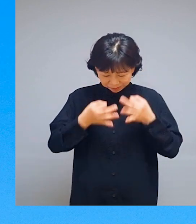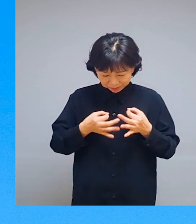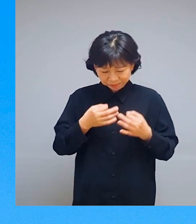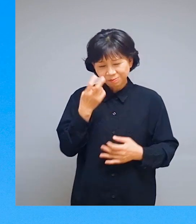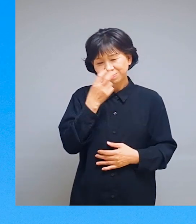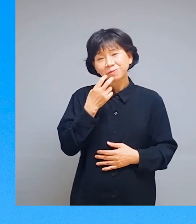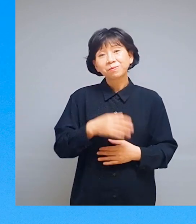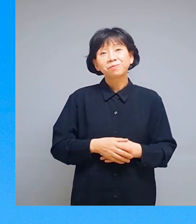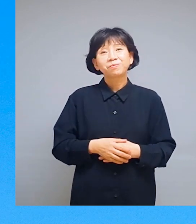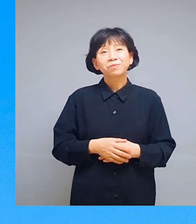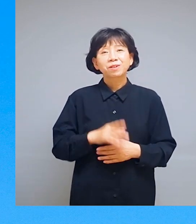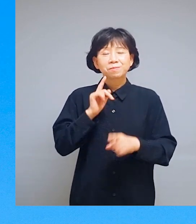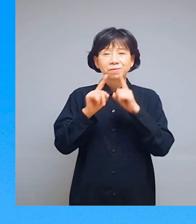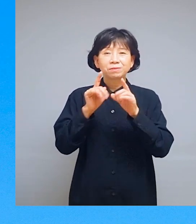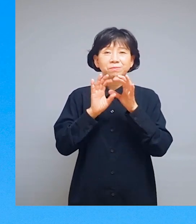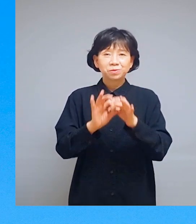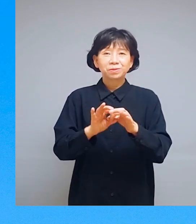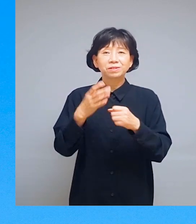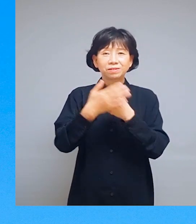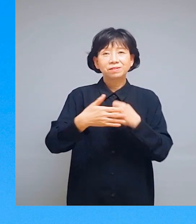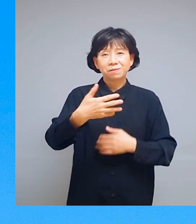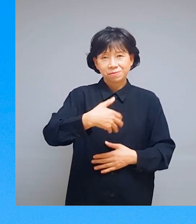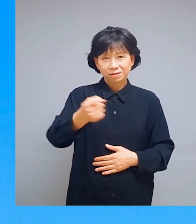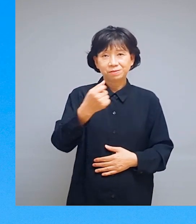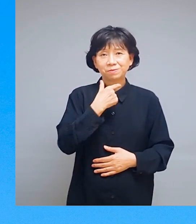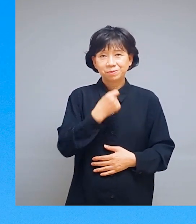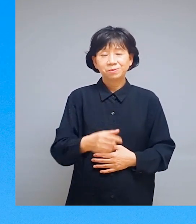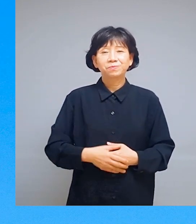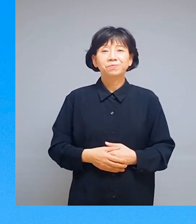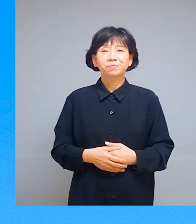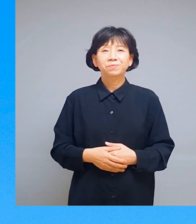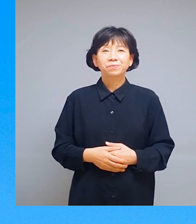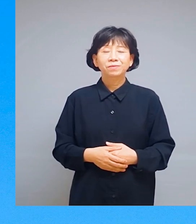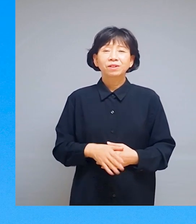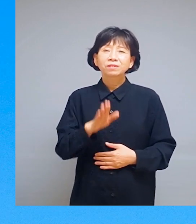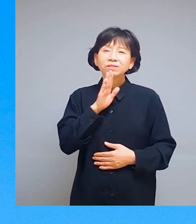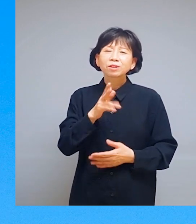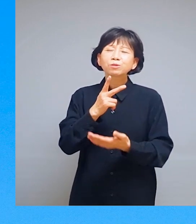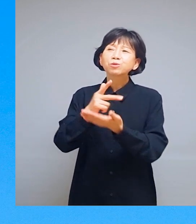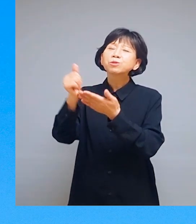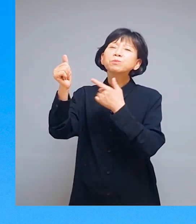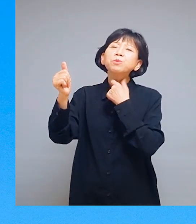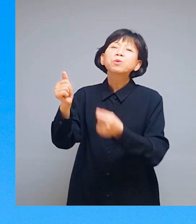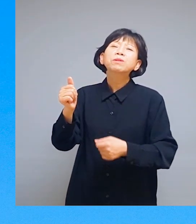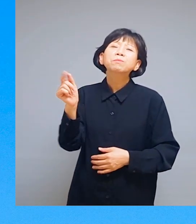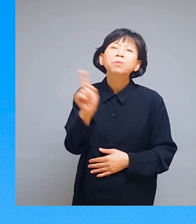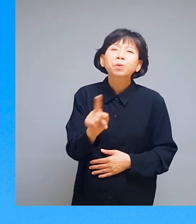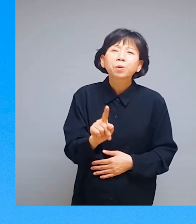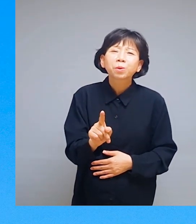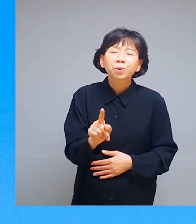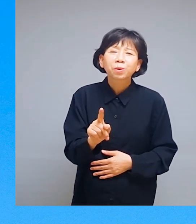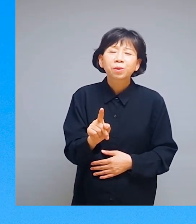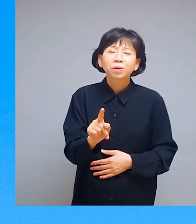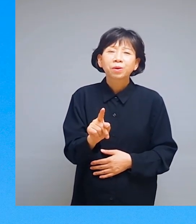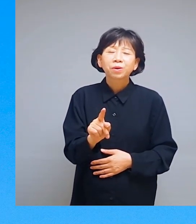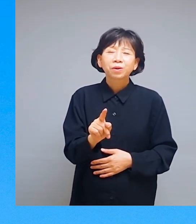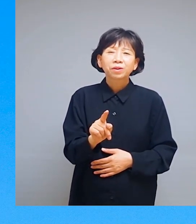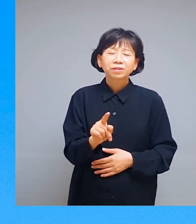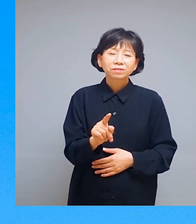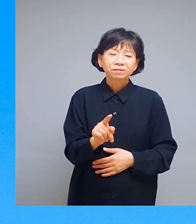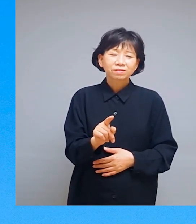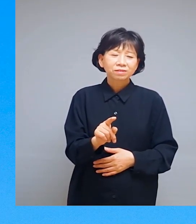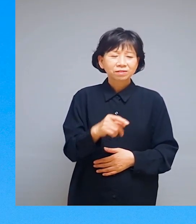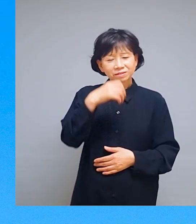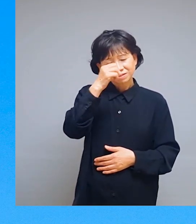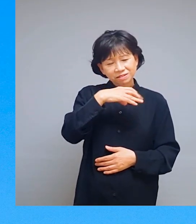말씀을 통해서 저와 여러분이 은혜 받으실 수 있기를 바랍니다. 정말 주님이 원하시는 것은요, 단순한 열심과